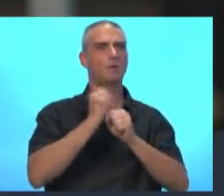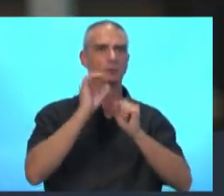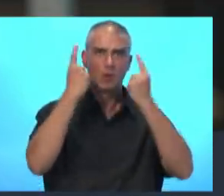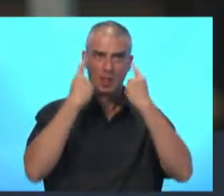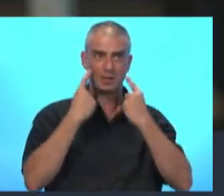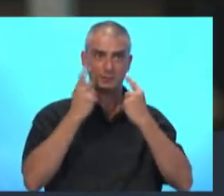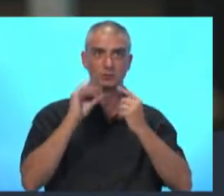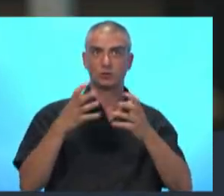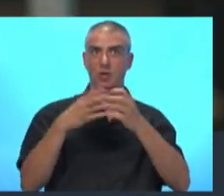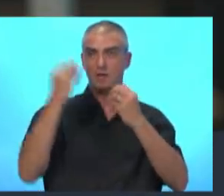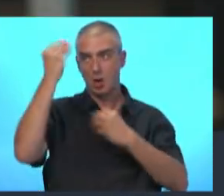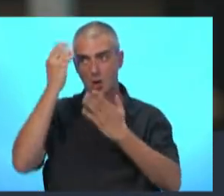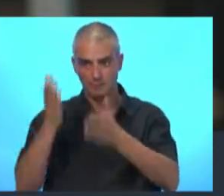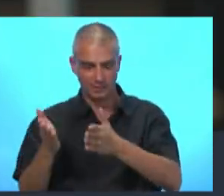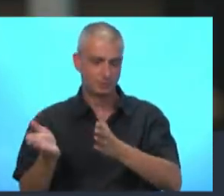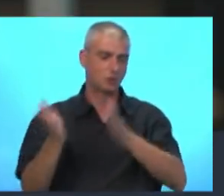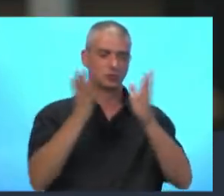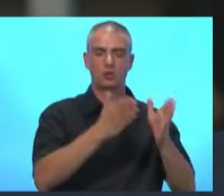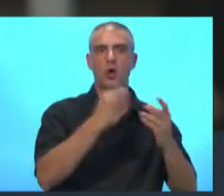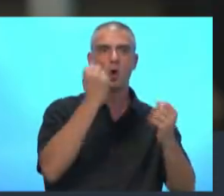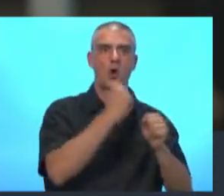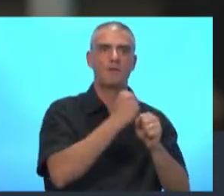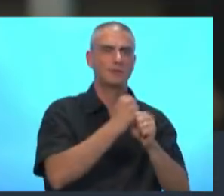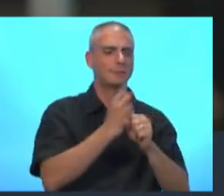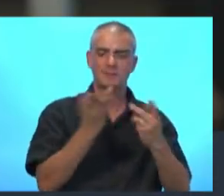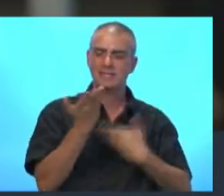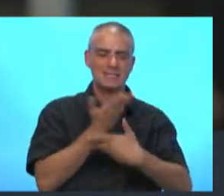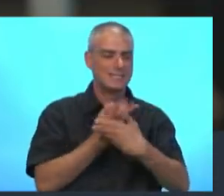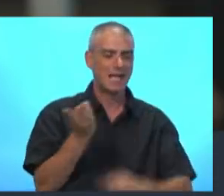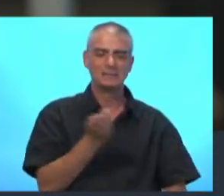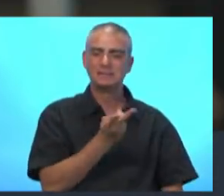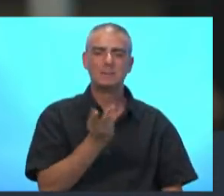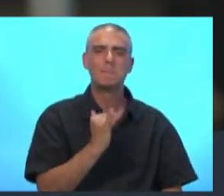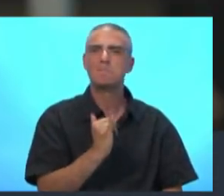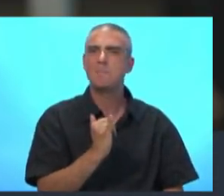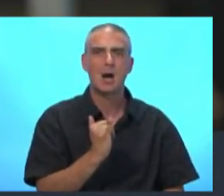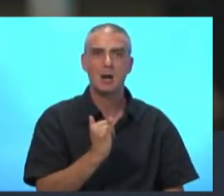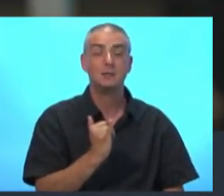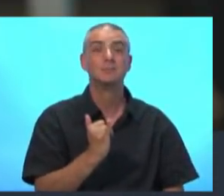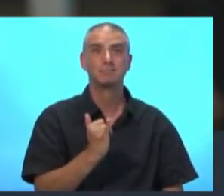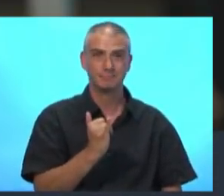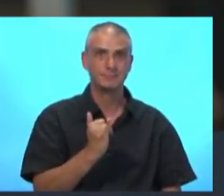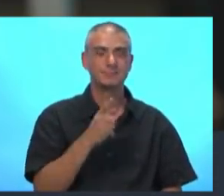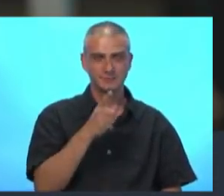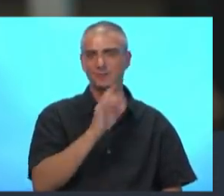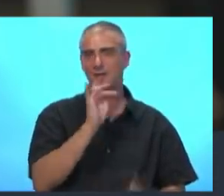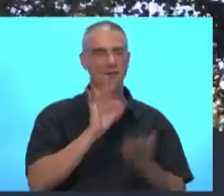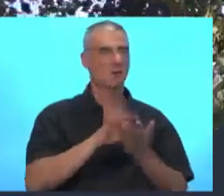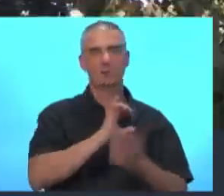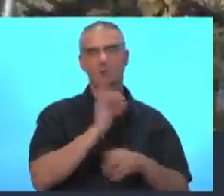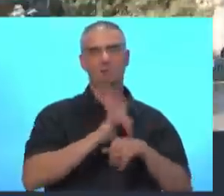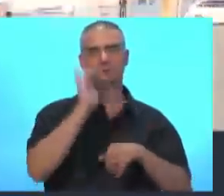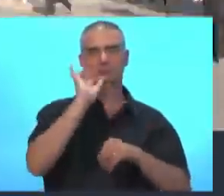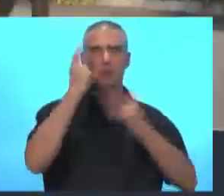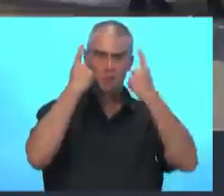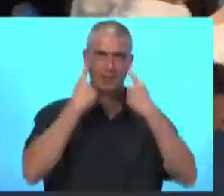יש חברת לומדים, יש חברת עובדים. מה מערכת היחסים ביניהם? זה אולי אחת הנקודות הרגישות ביותר של החברה החרדית.